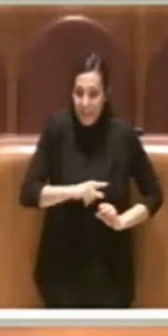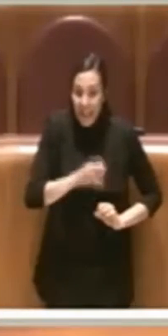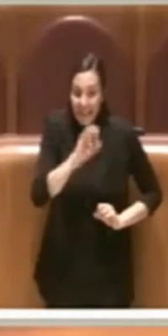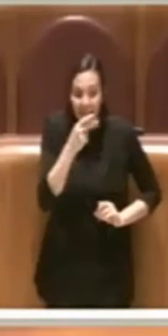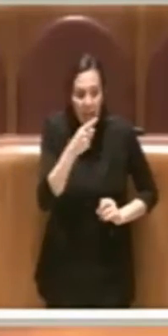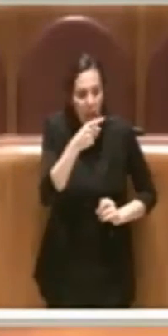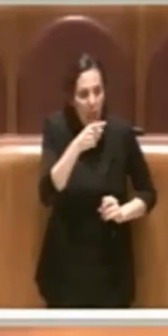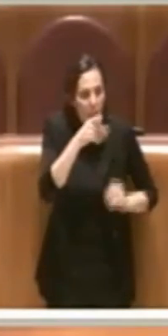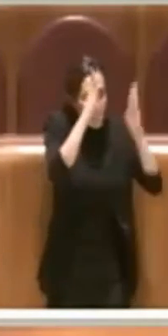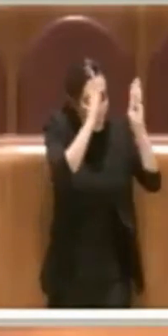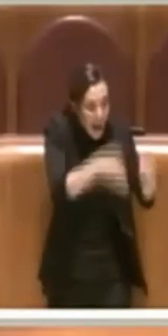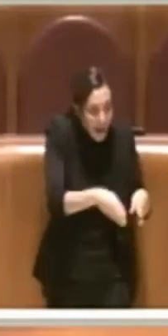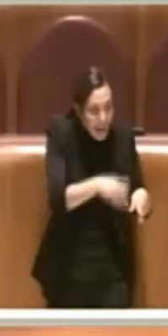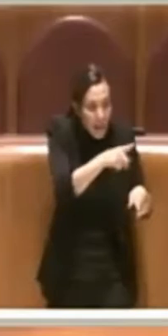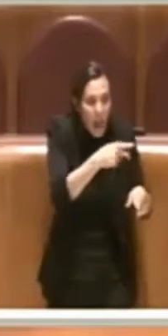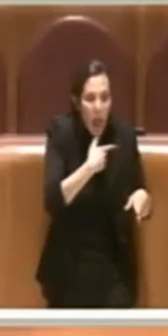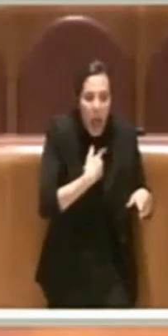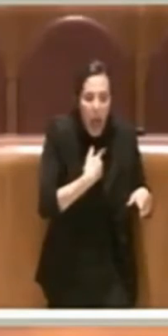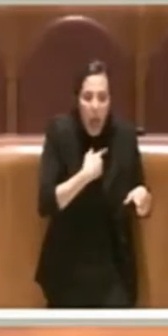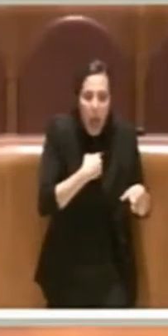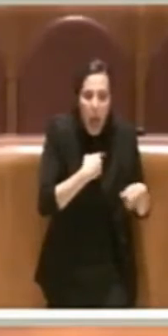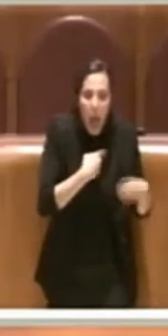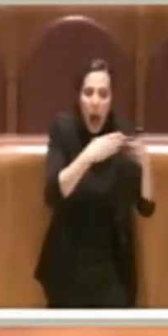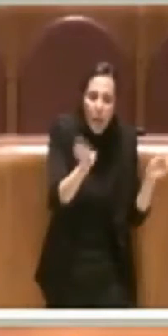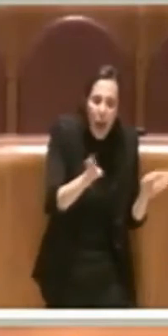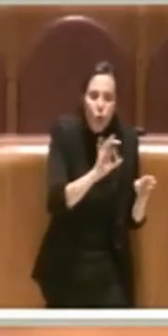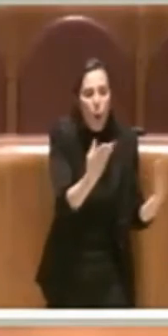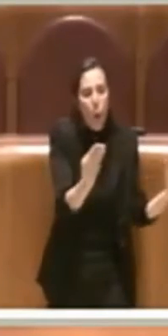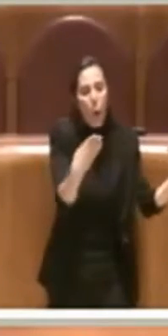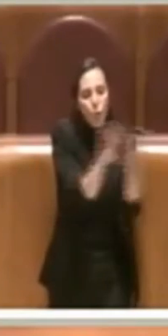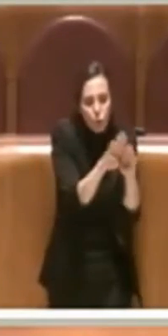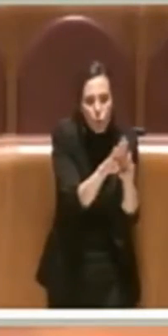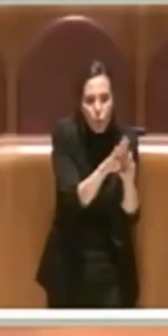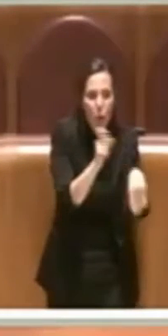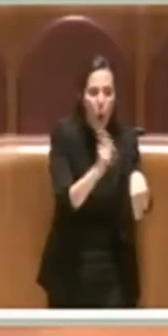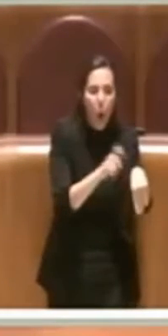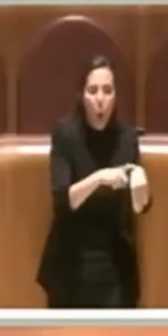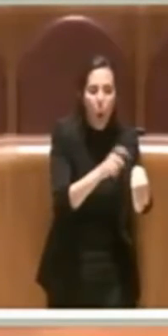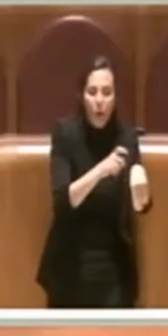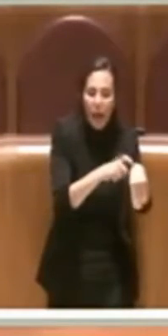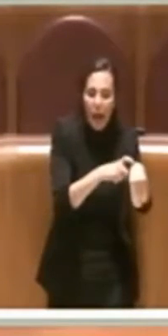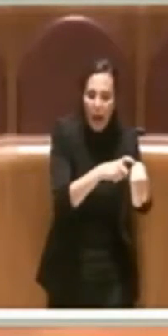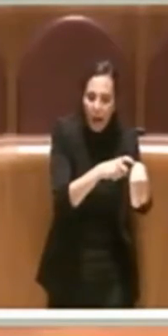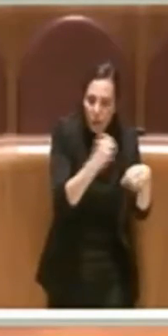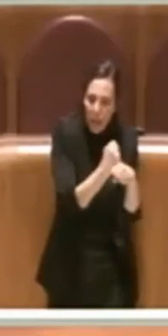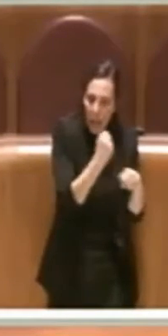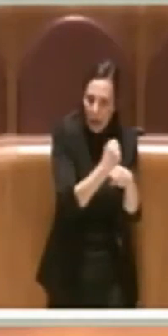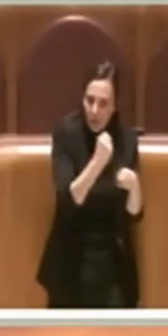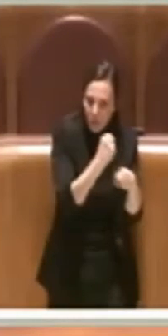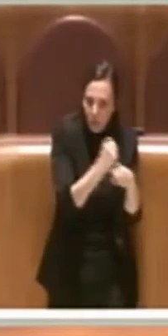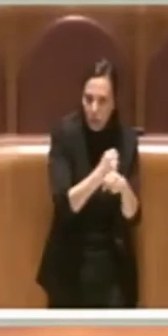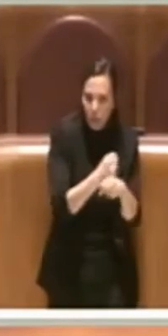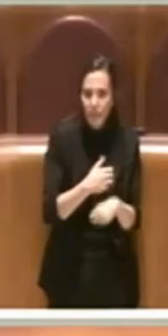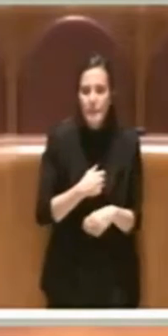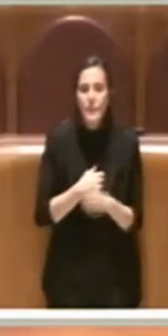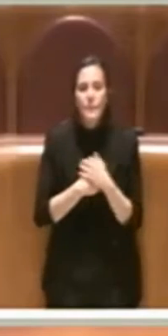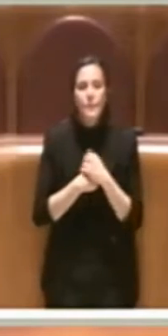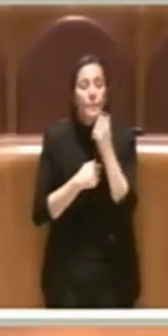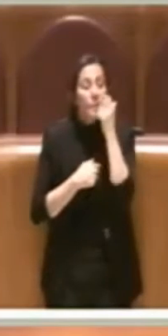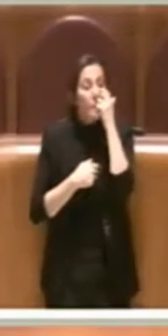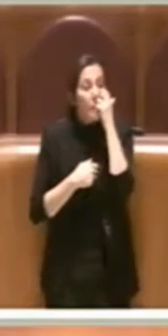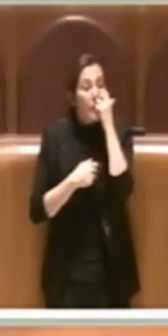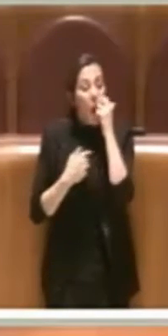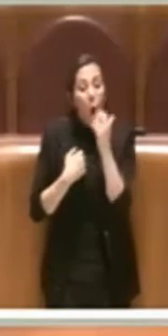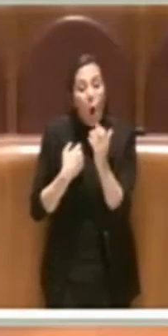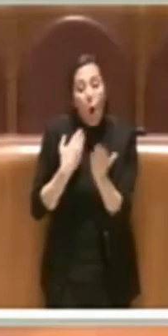macchine sono accese o spente negli orari di divieto. Faccio presente che l'ordinanza